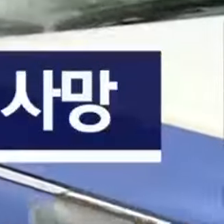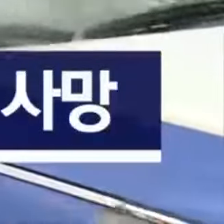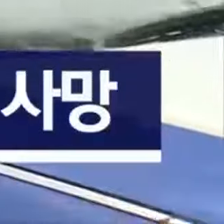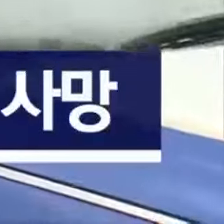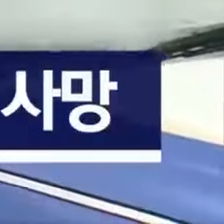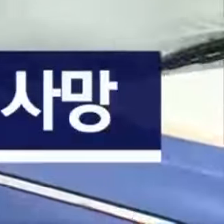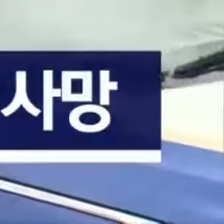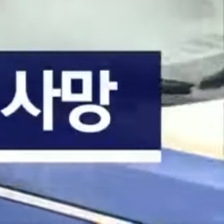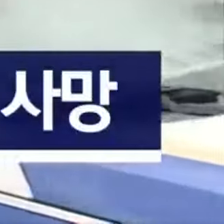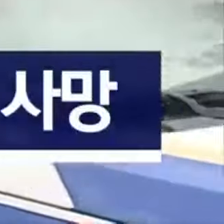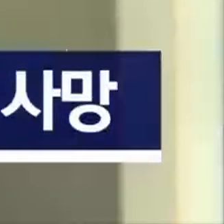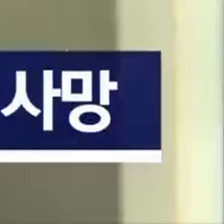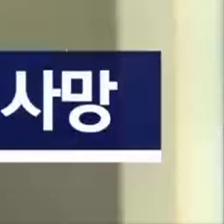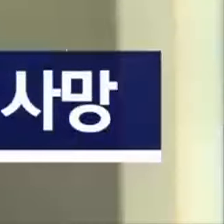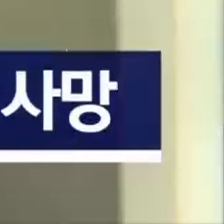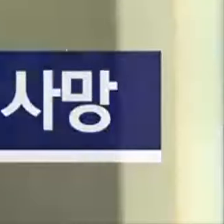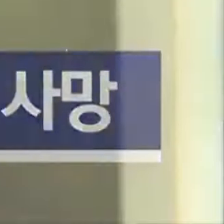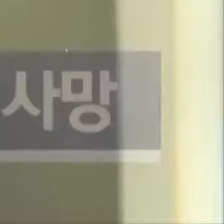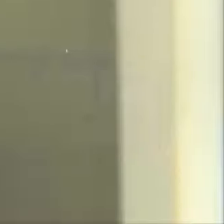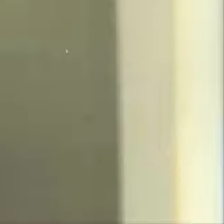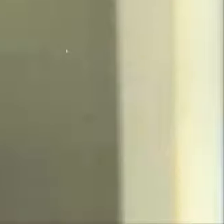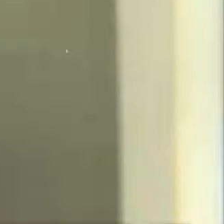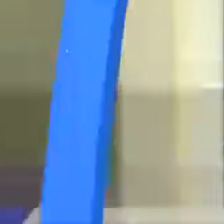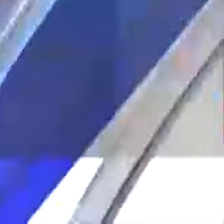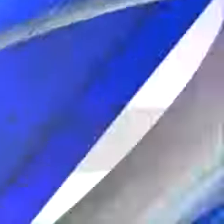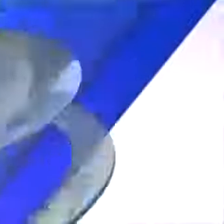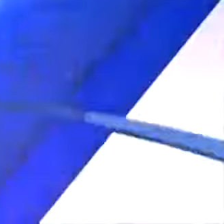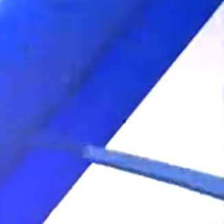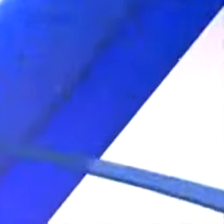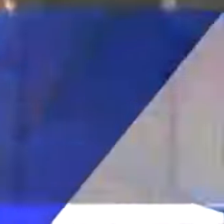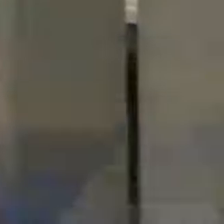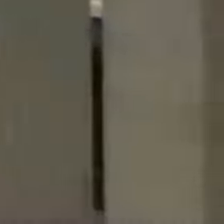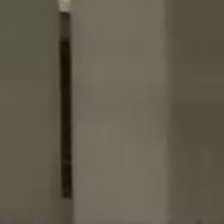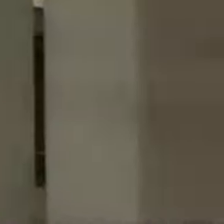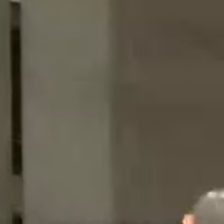사이에 관계가 있는지 수사하고 있습니다.